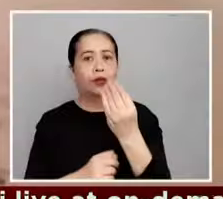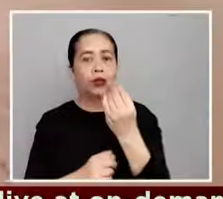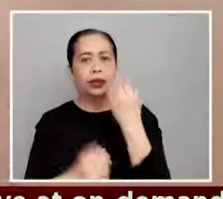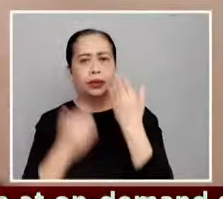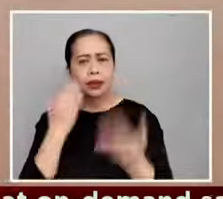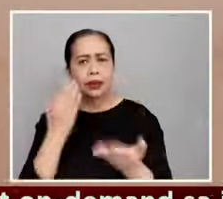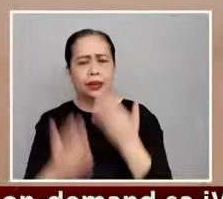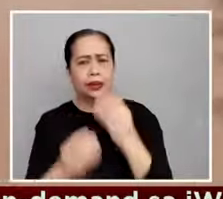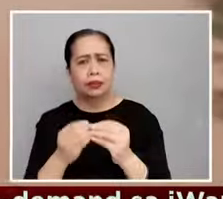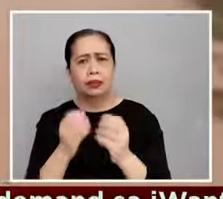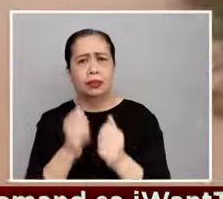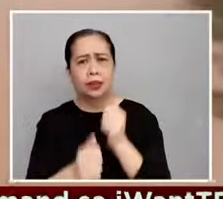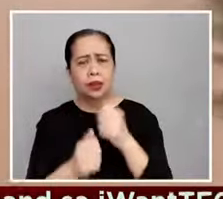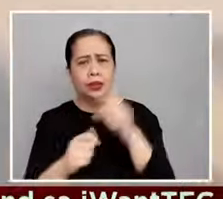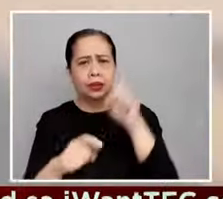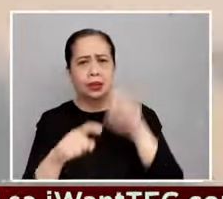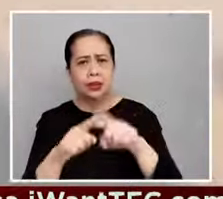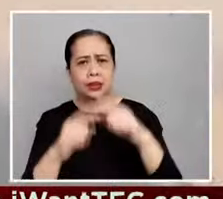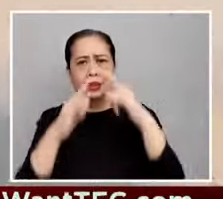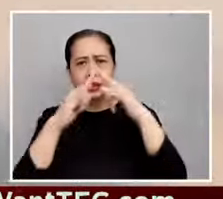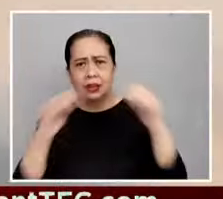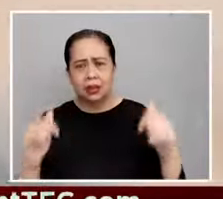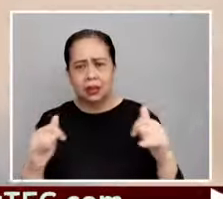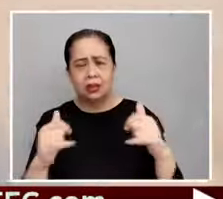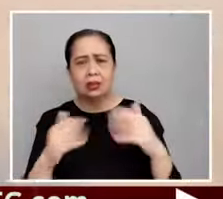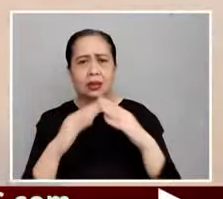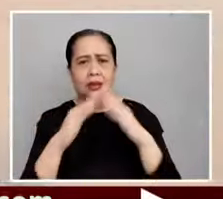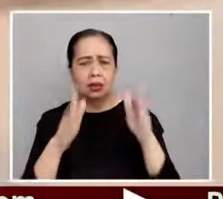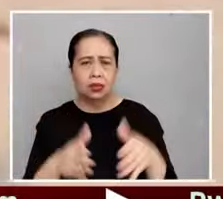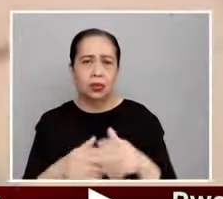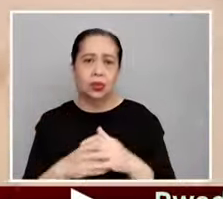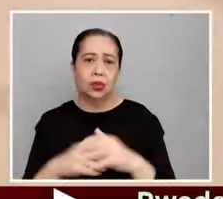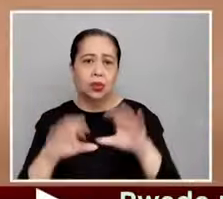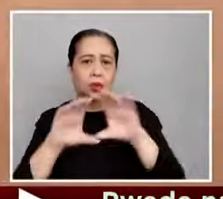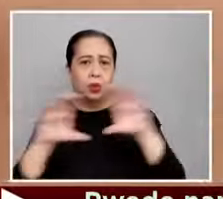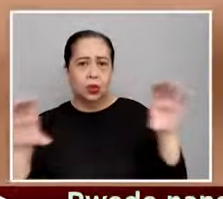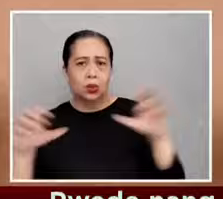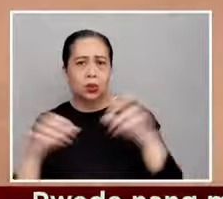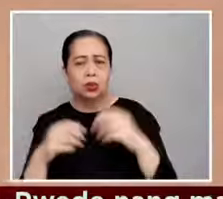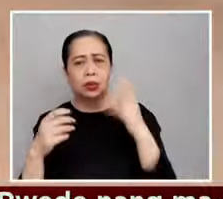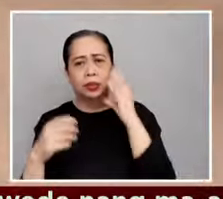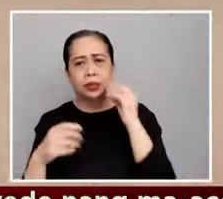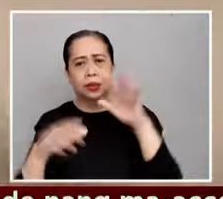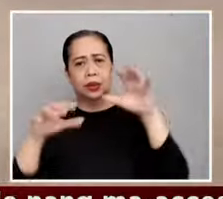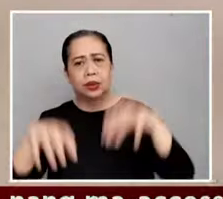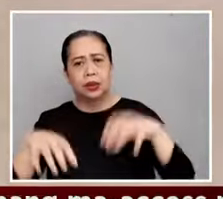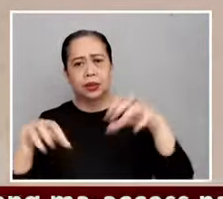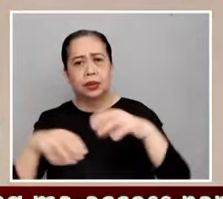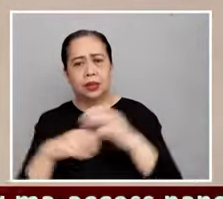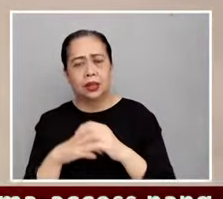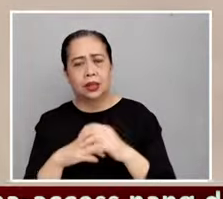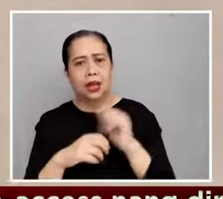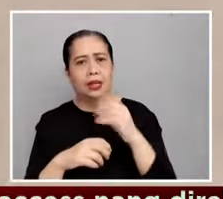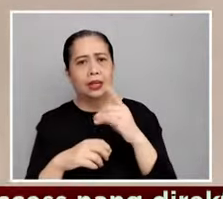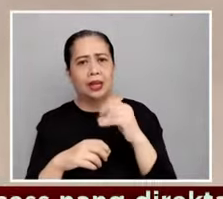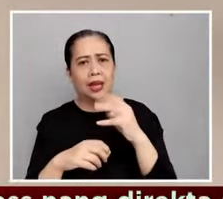na karamihan ay nakatira sa tents at container housing. Nakaranas na matinding pag-ulan sa ilang lugar sa Adyaman at San Llorfa nitong